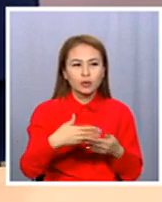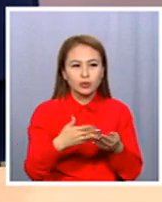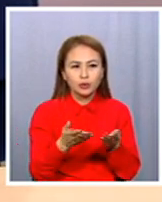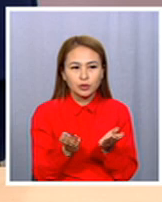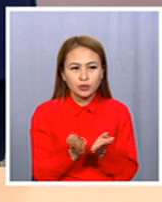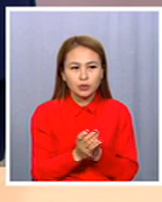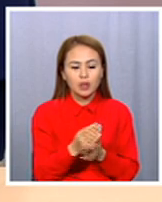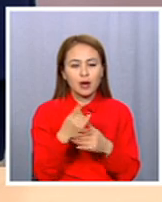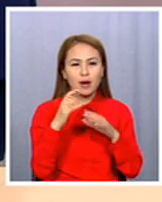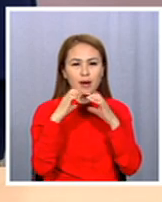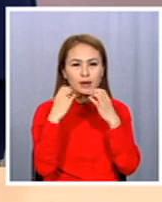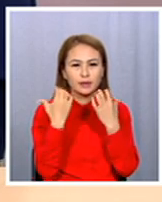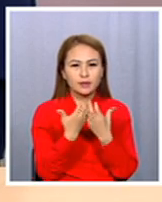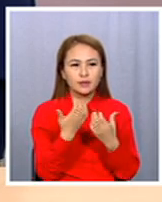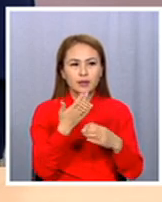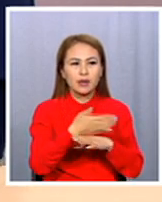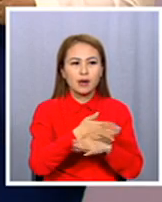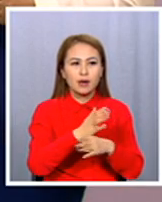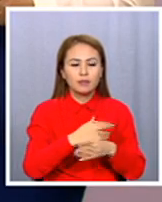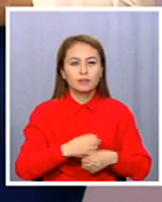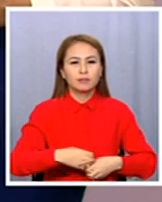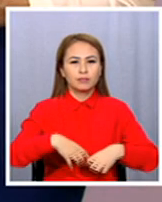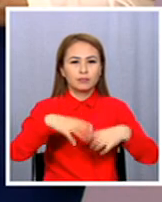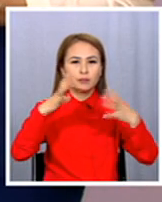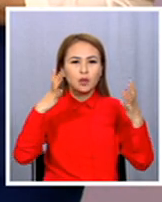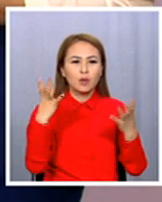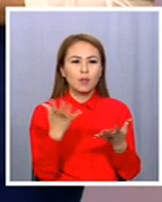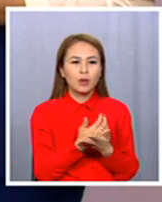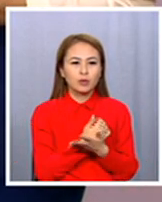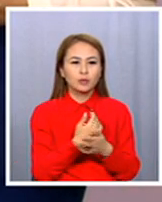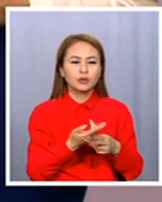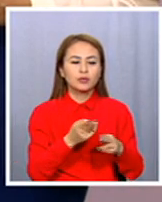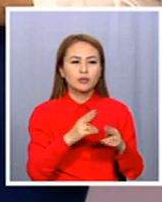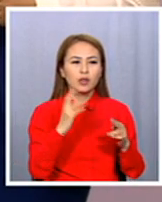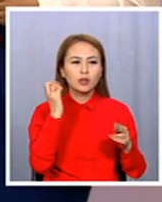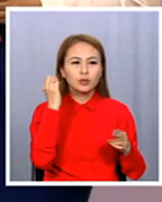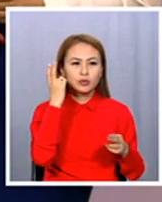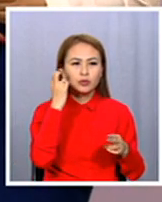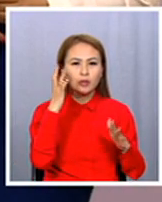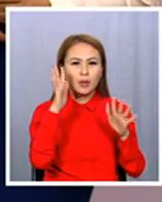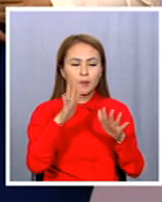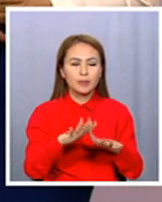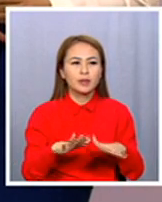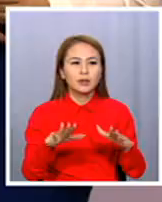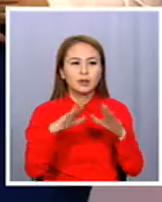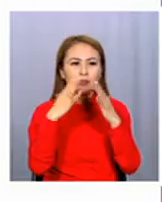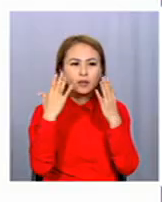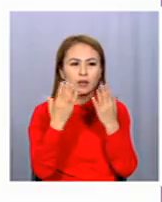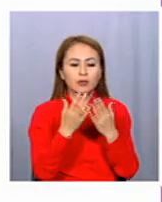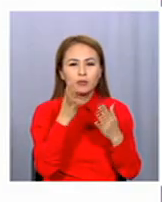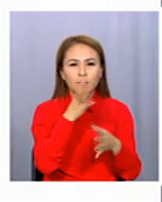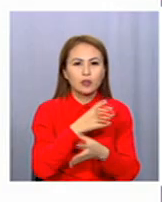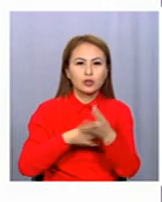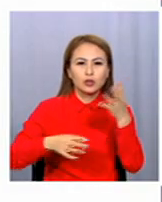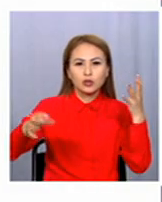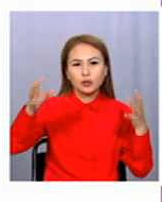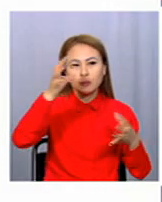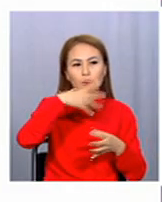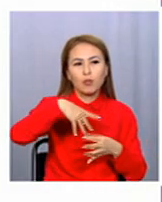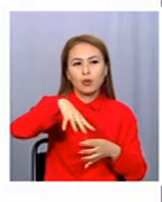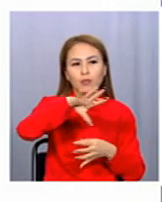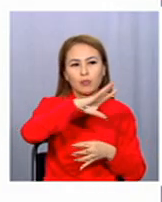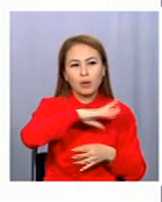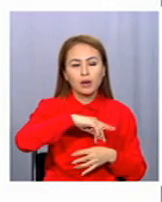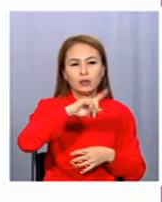консервіміз, нанымыз ытқып шықты. Түскі асымыз ғарыш кемесінің ішінде ұшып жүр. Мұның барлығын